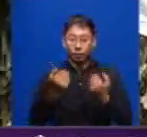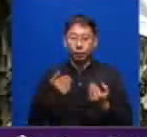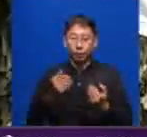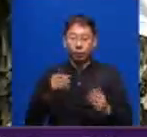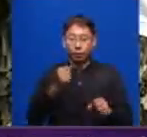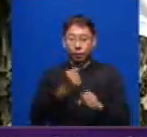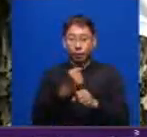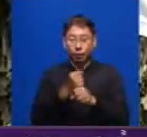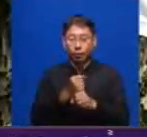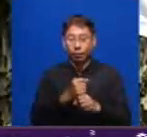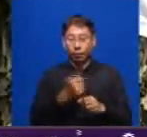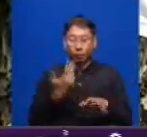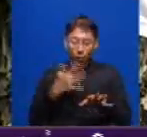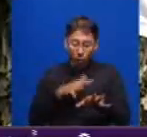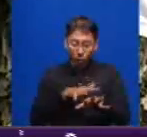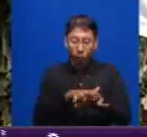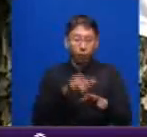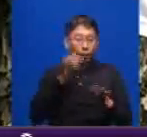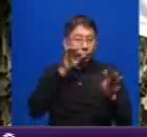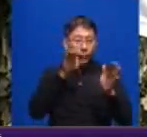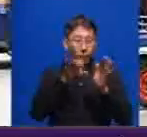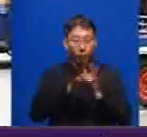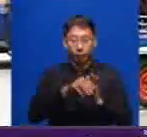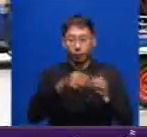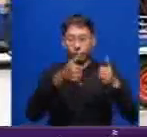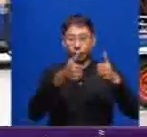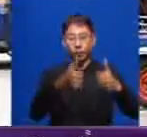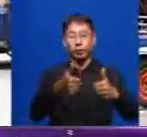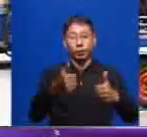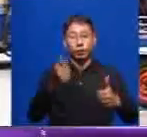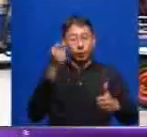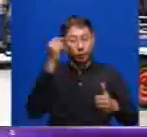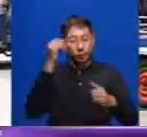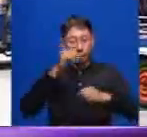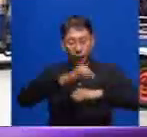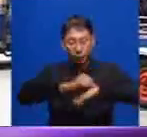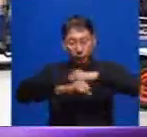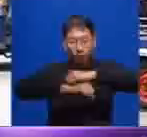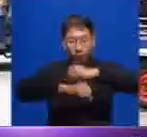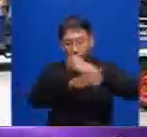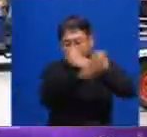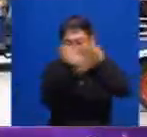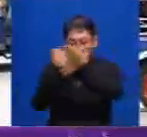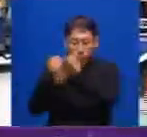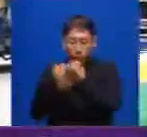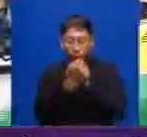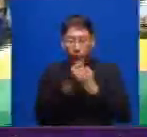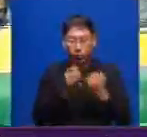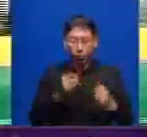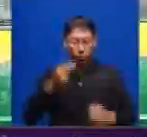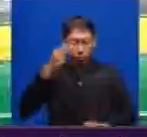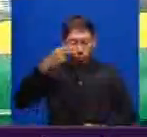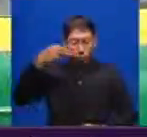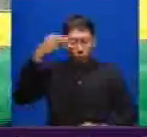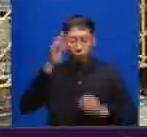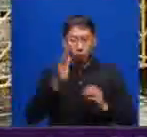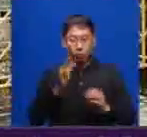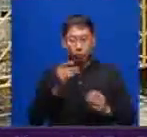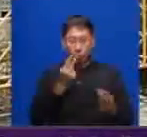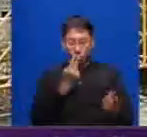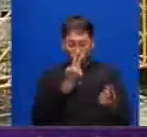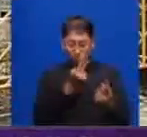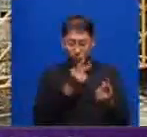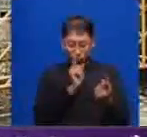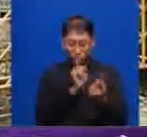านที่ในแต่ละจุดเพื่อให้ภาพออกมาดูผ่อนคลายลงก็ตามแต่ความเป็นบังเกอร์ยังสร้างความกังวลต่อผู้พบเห็นดังนั้นคงเป็นหน้า